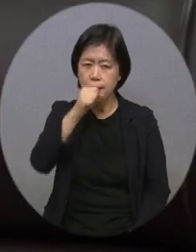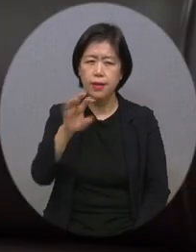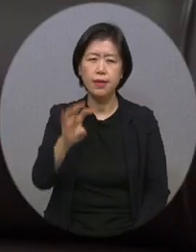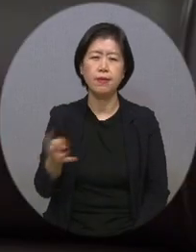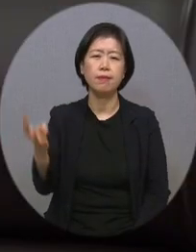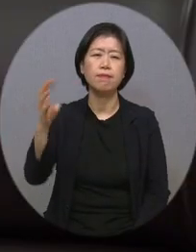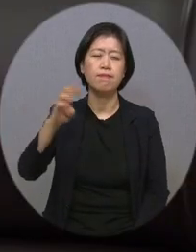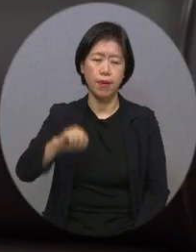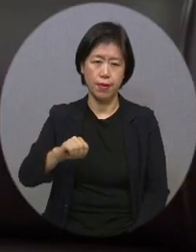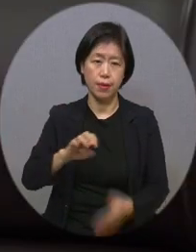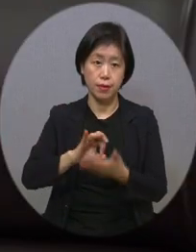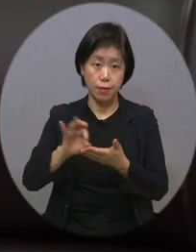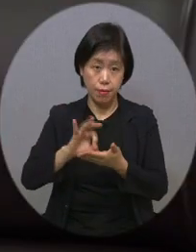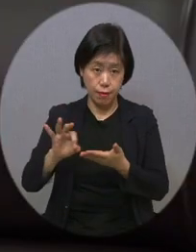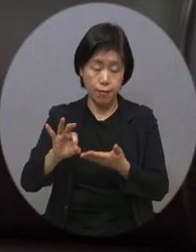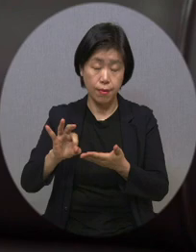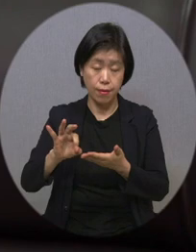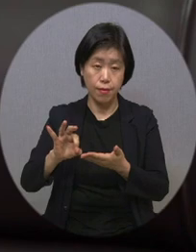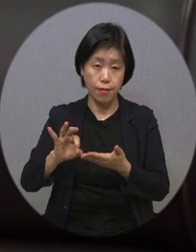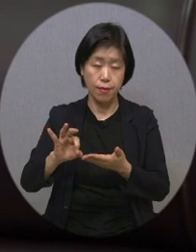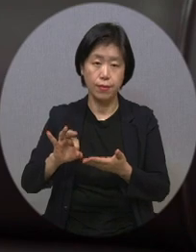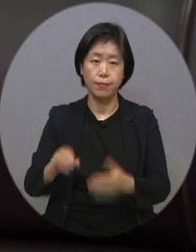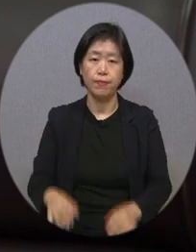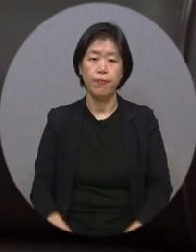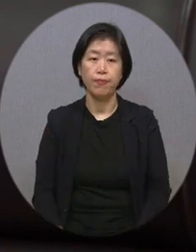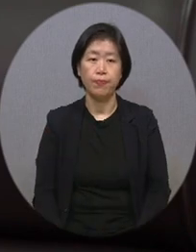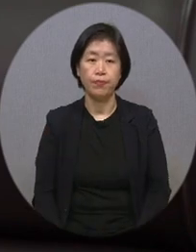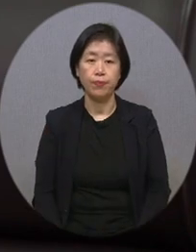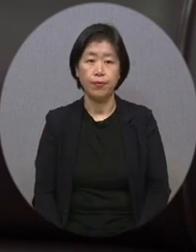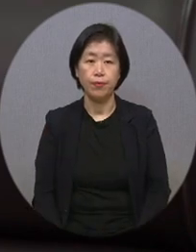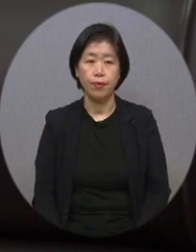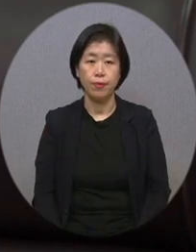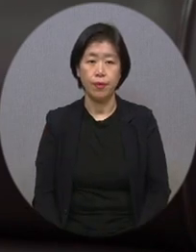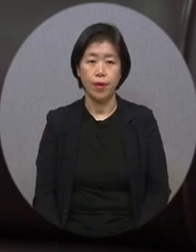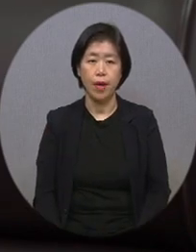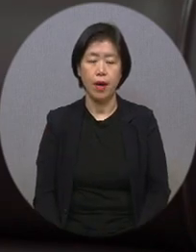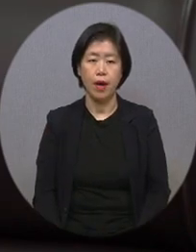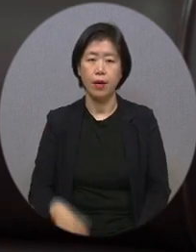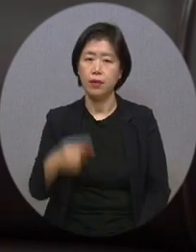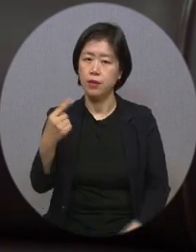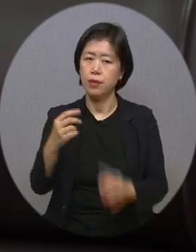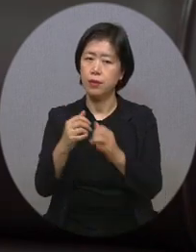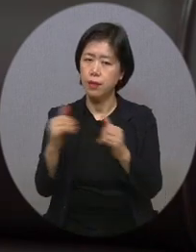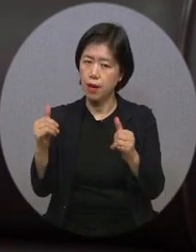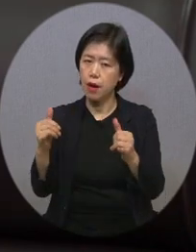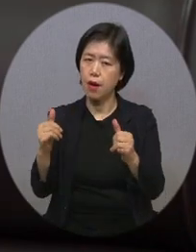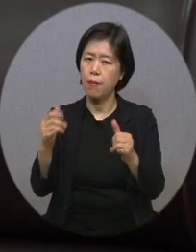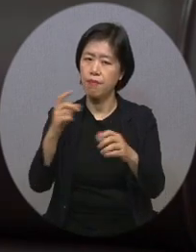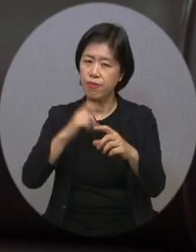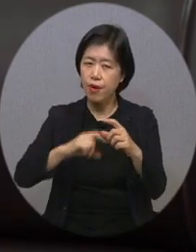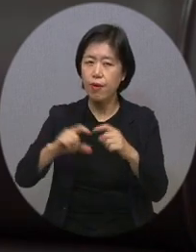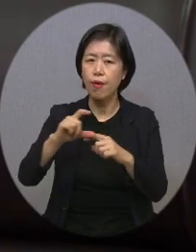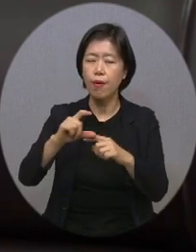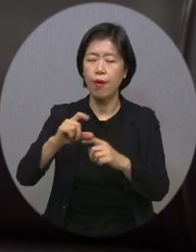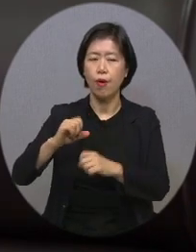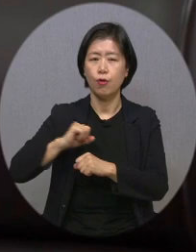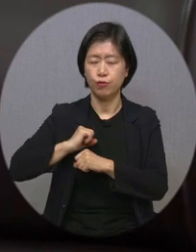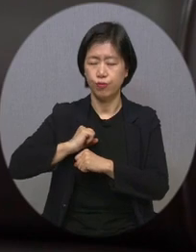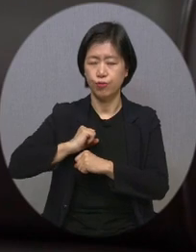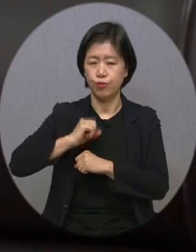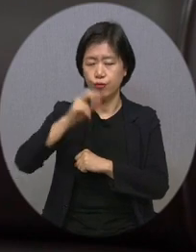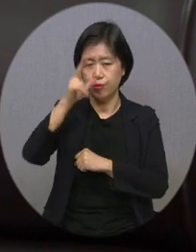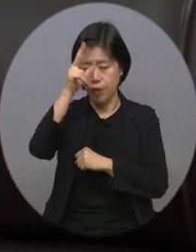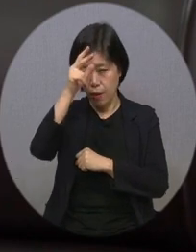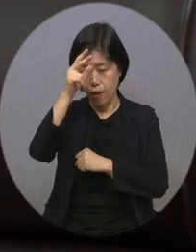한 1000기 정도의 또 우리 그 국가 유공자분들이나 이런 분들이 군경들 네네.